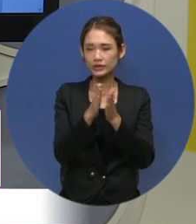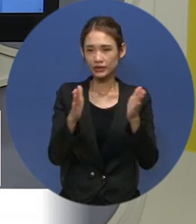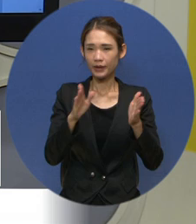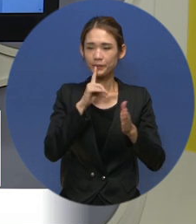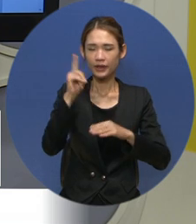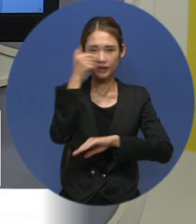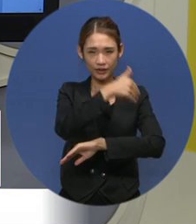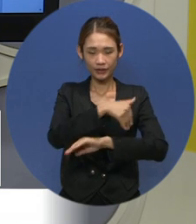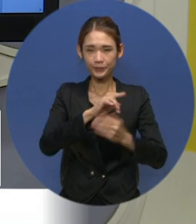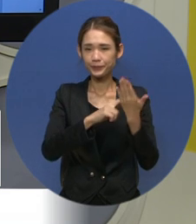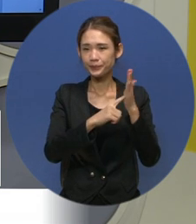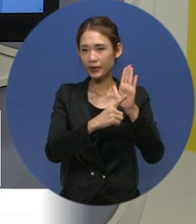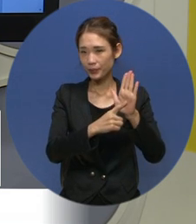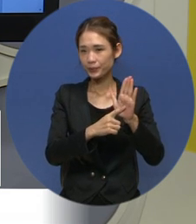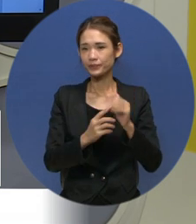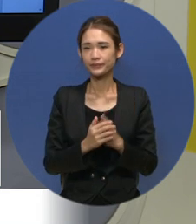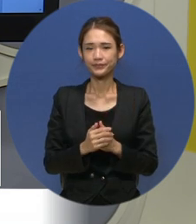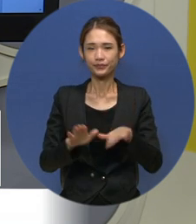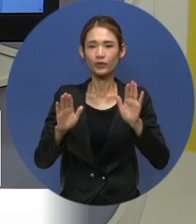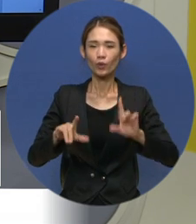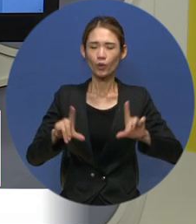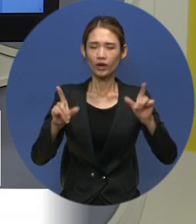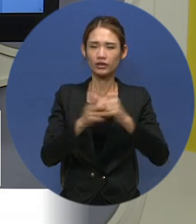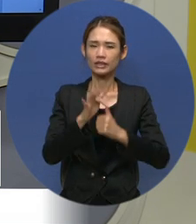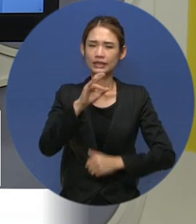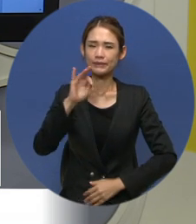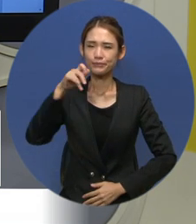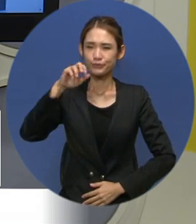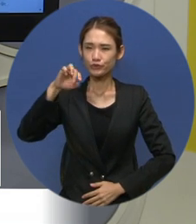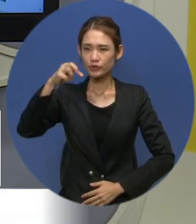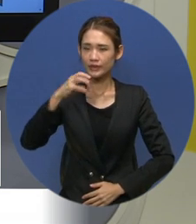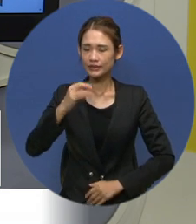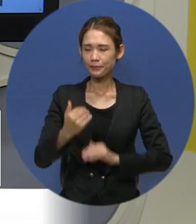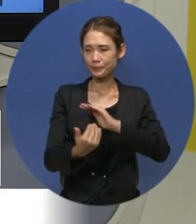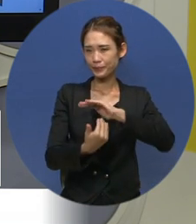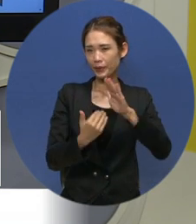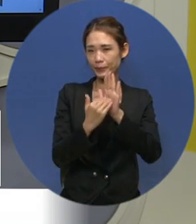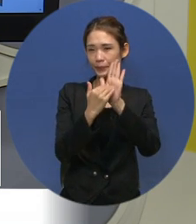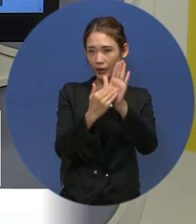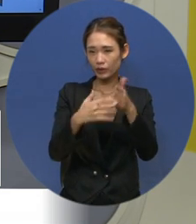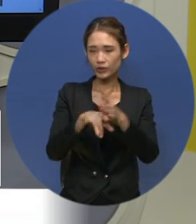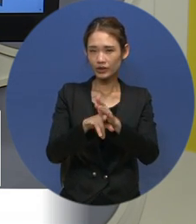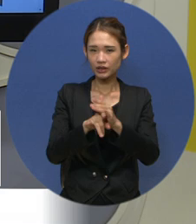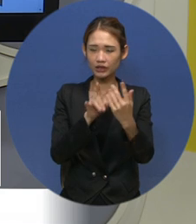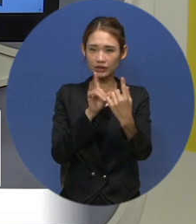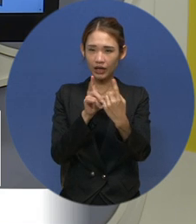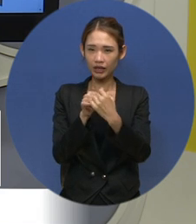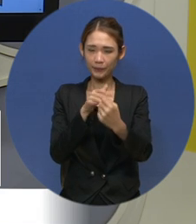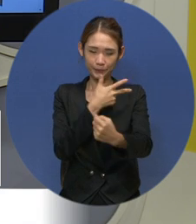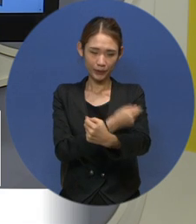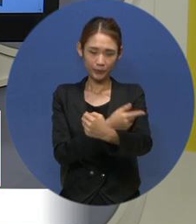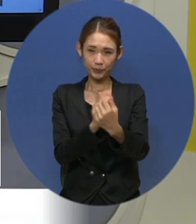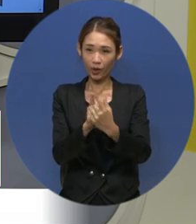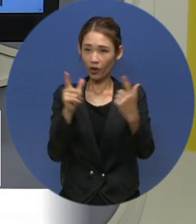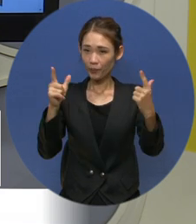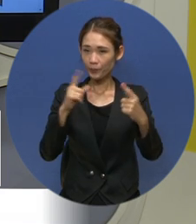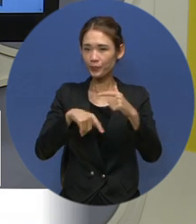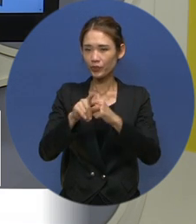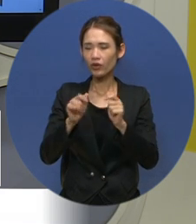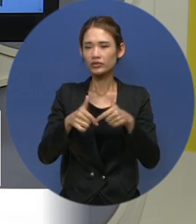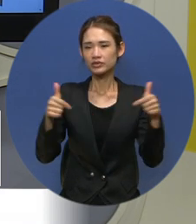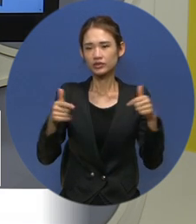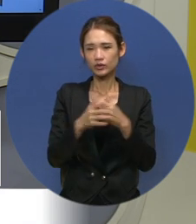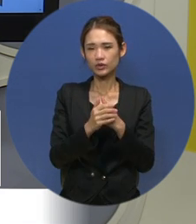밝혔습니다 올해는 인플루엔자 예방을 위해 대상자를 확대했고 지원 백신은 기존 3가